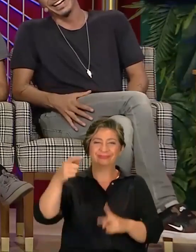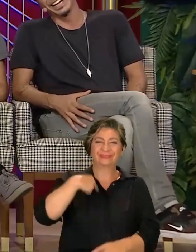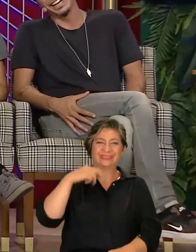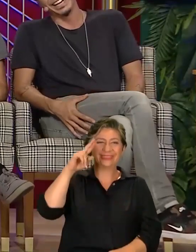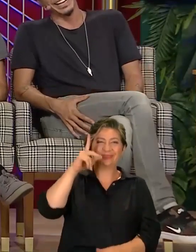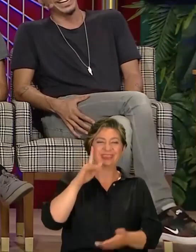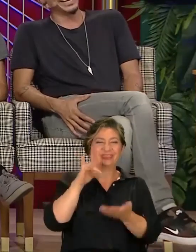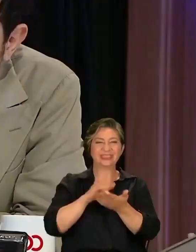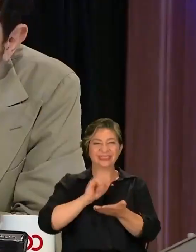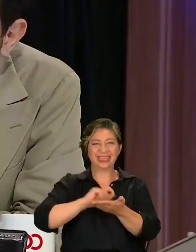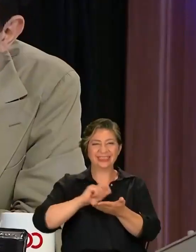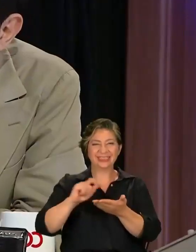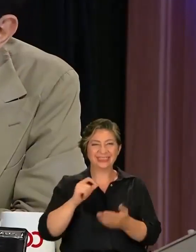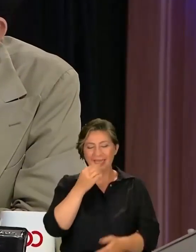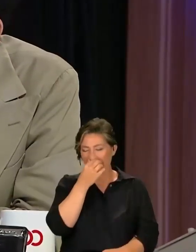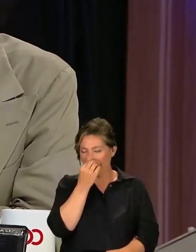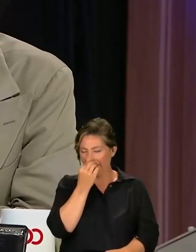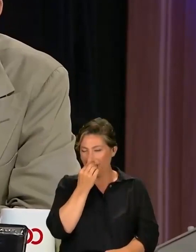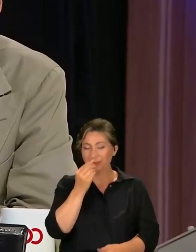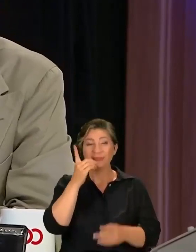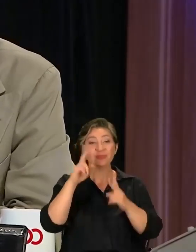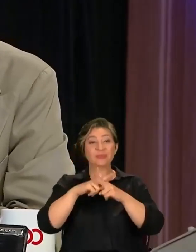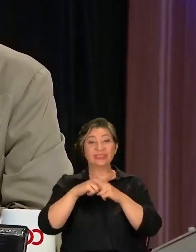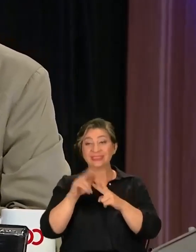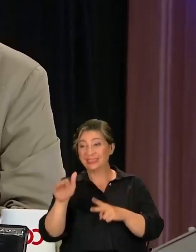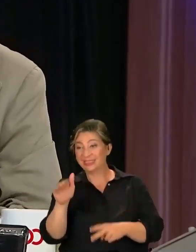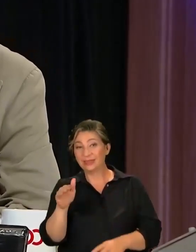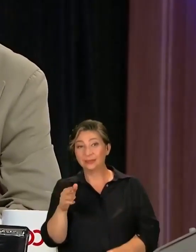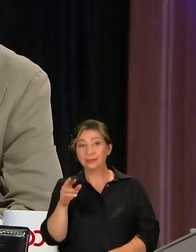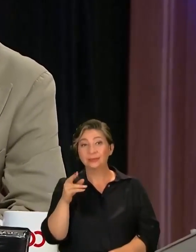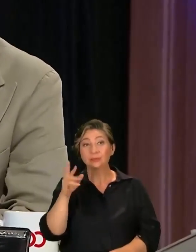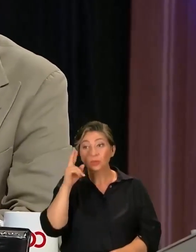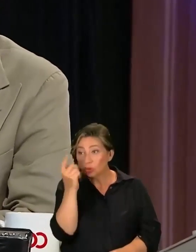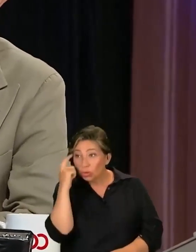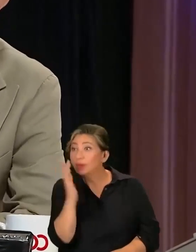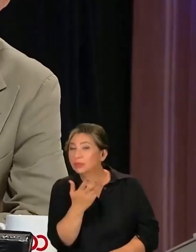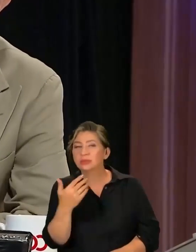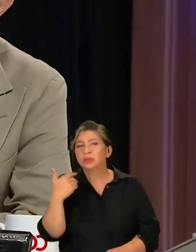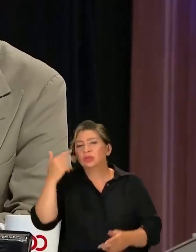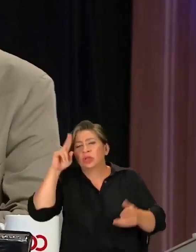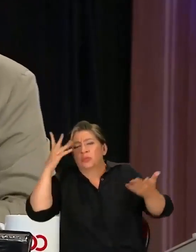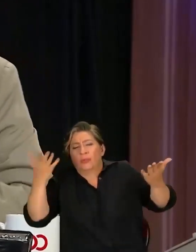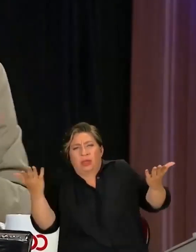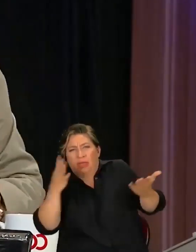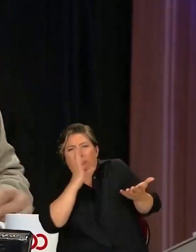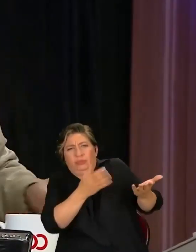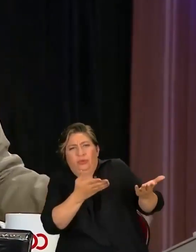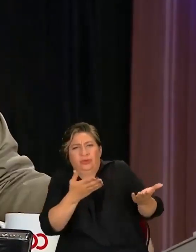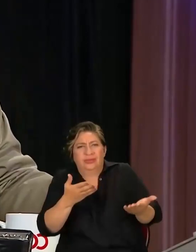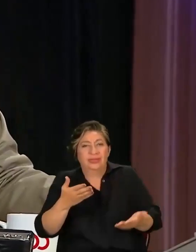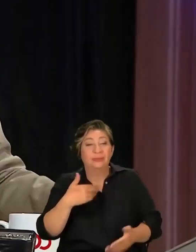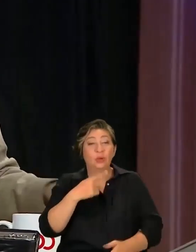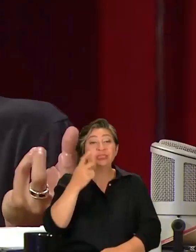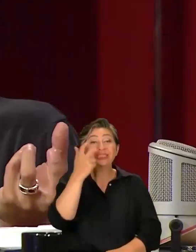Yazdı tabii. Bir polis arkadaşı geldi de oradan yırttık. Tanımadım mı yani? Ne tanıyacağım lan bunu falan filan dedi de. Ben orada